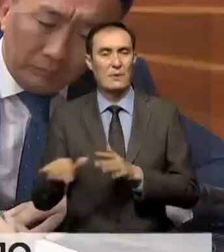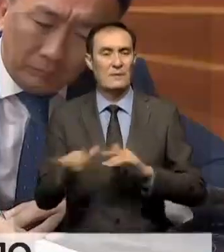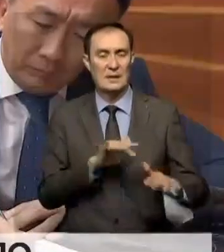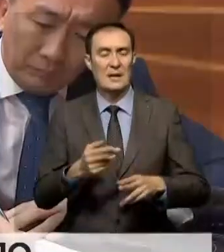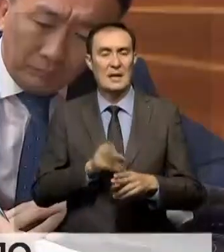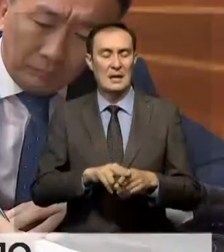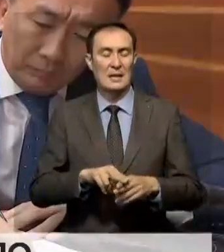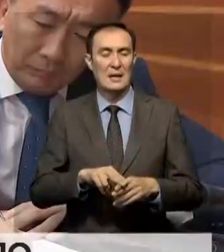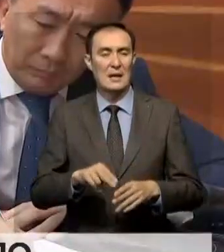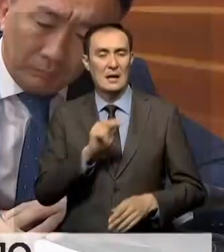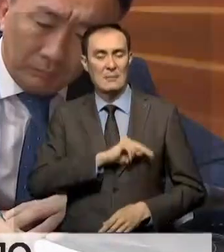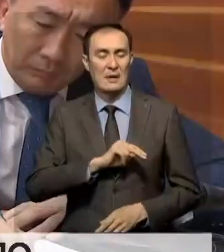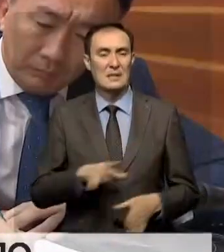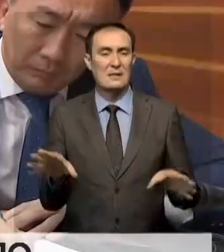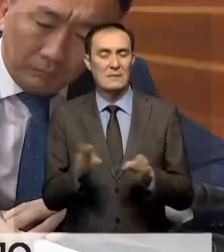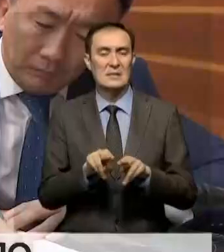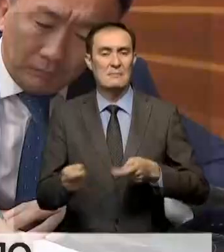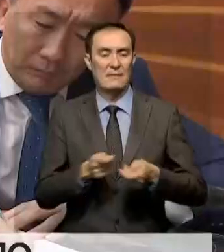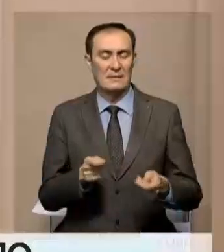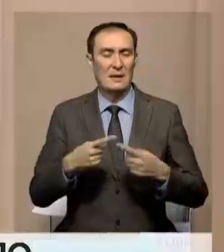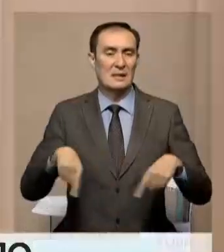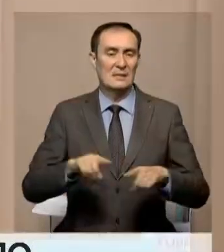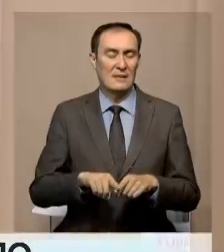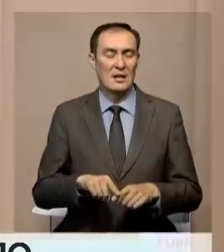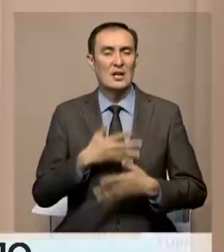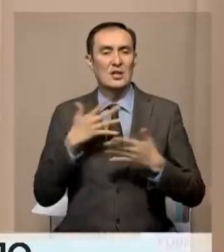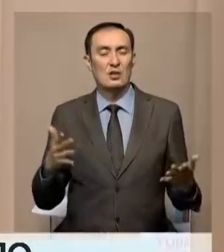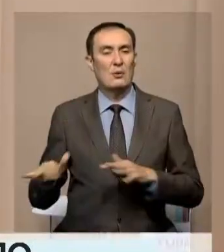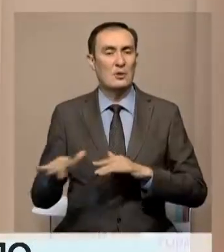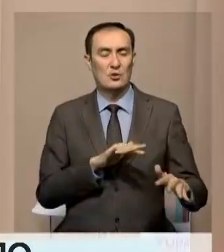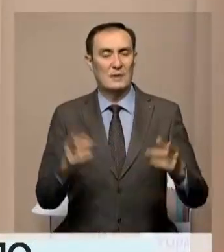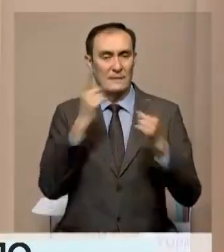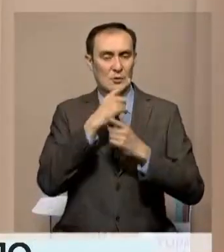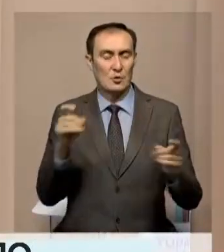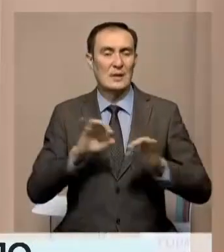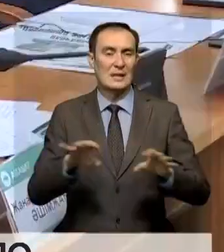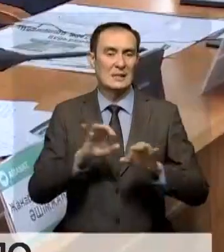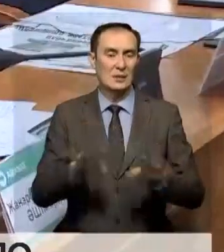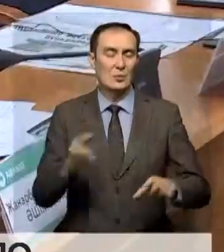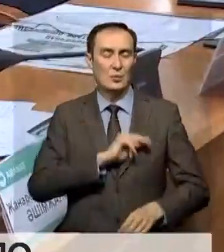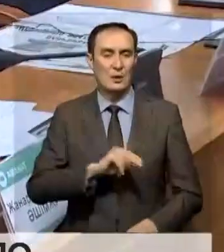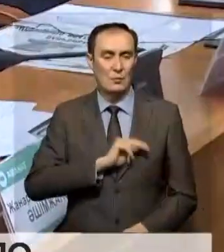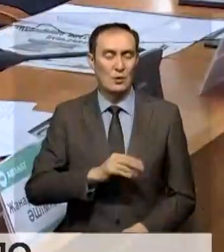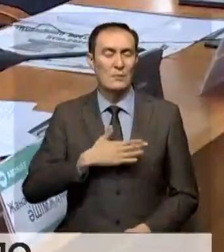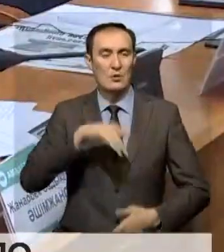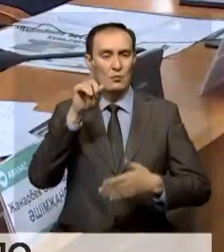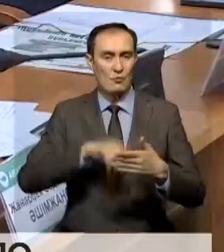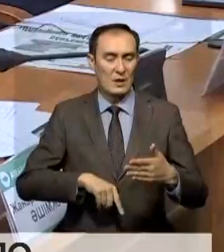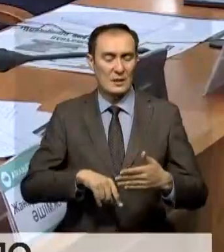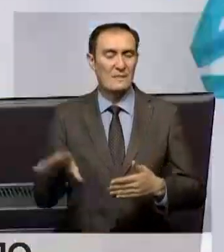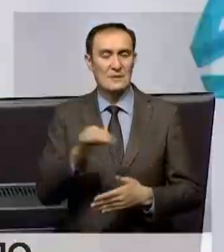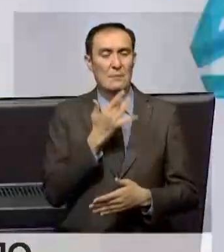проведении данной кампании совместно с правительством, организовать широкомасштабную информационно-разъяснительную работу. Мы уверены, что